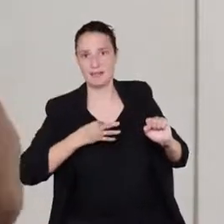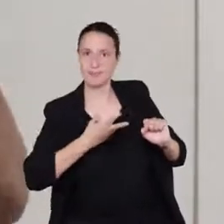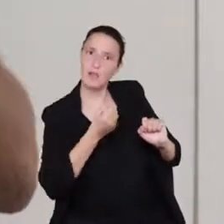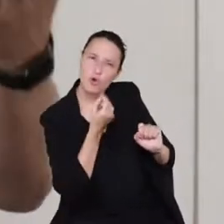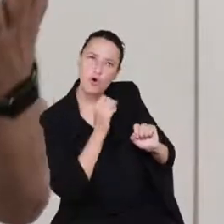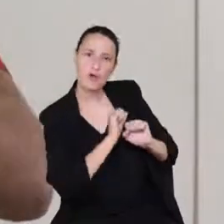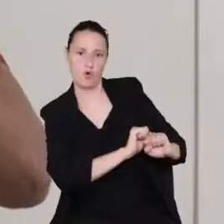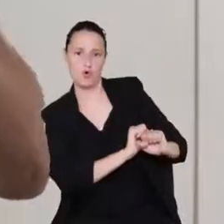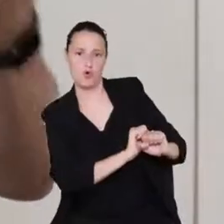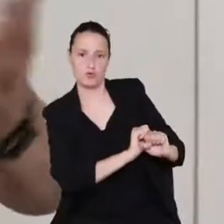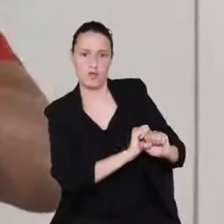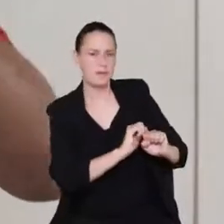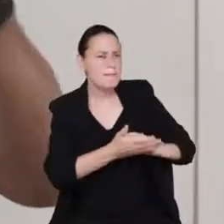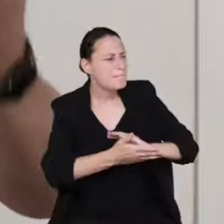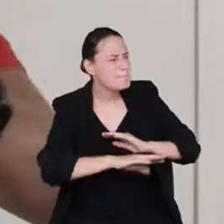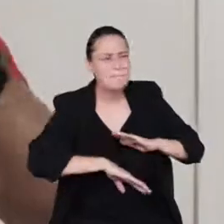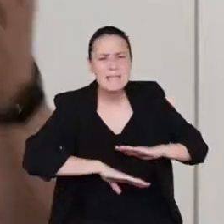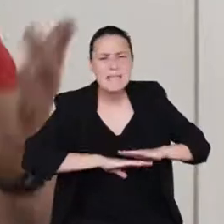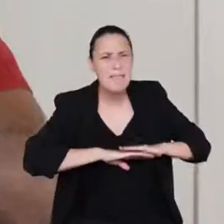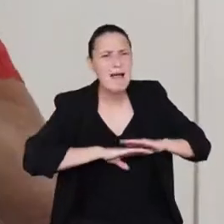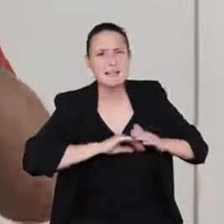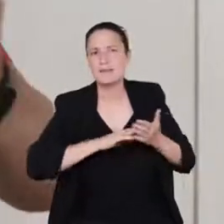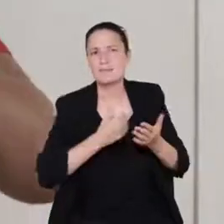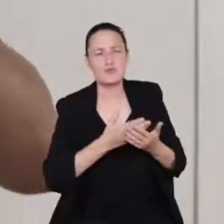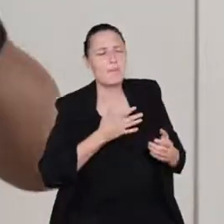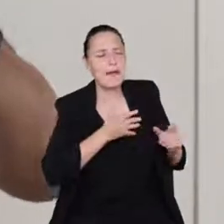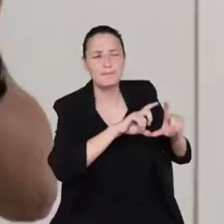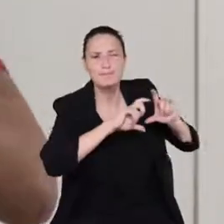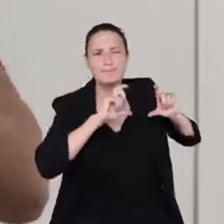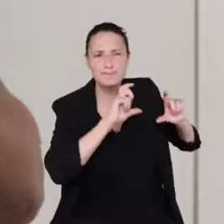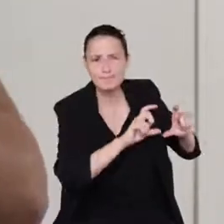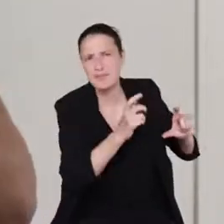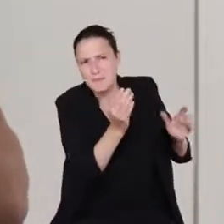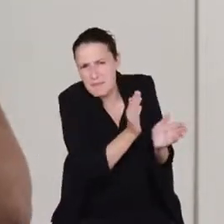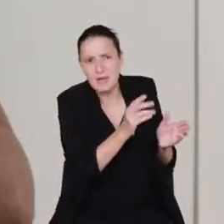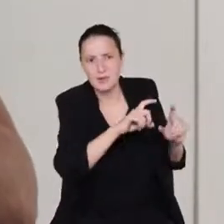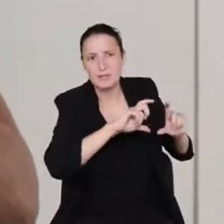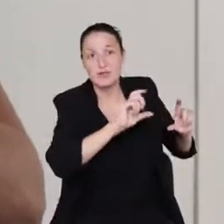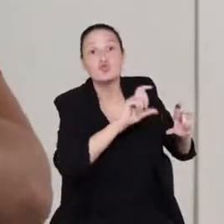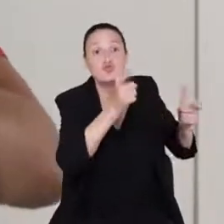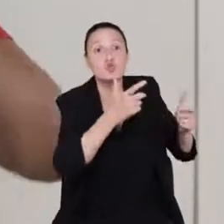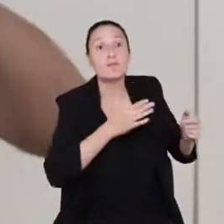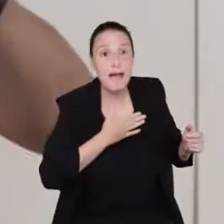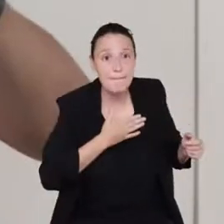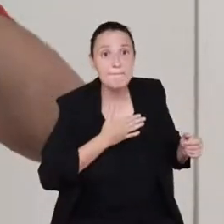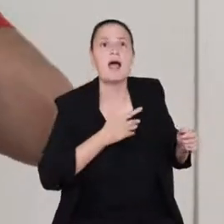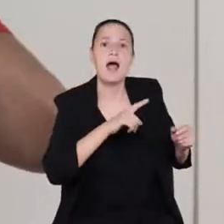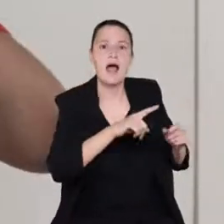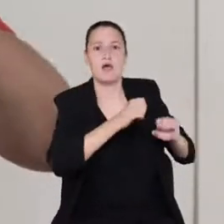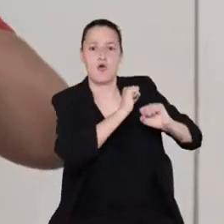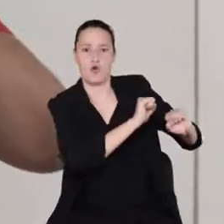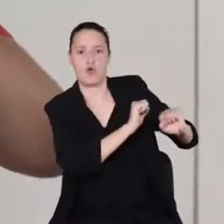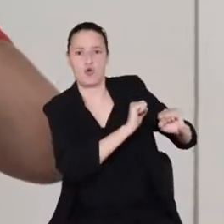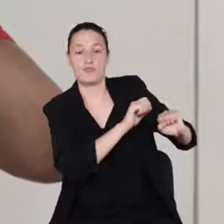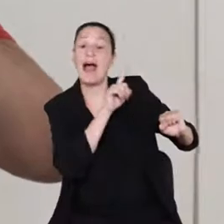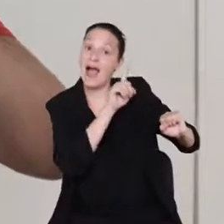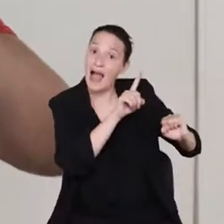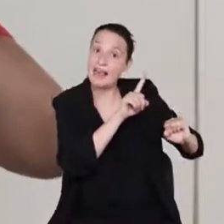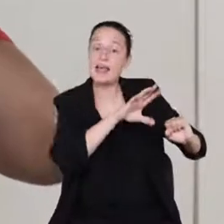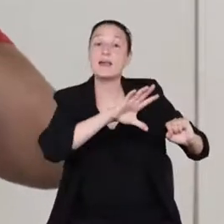własnych takich nie wiem, nieruchomości własnych, czy takich drobnych rzeczy, które ludzie posiadają. Natomiast jednak